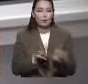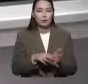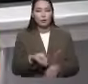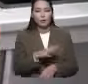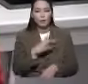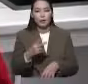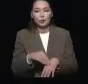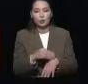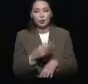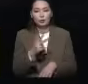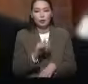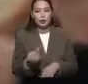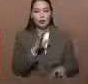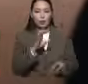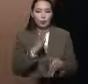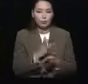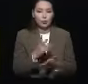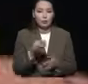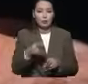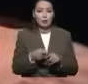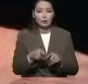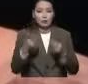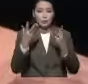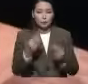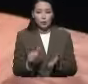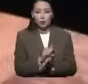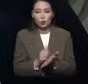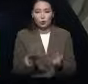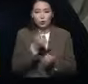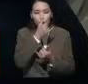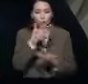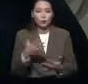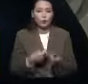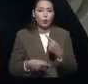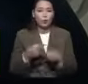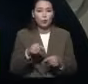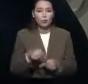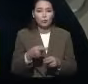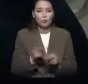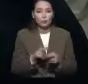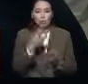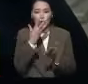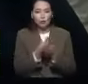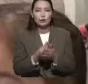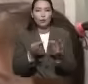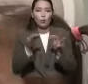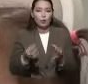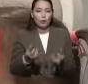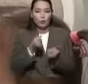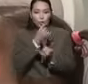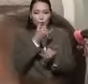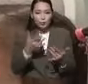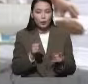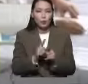бірге 3 бала өсіріп отыр. Бірақ келіншек сол кезден бері құжатсыз жүр. Отанына оралған қандасымызға жеке басын куәландыратын құжат әперуге әкімдердің де